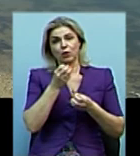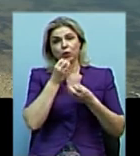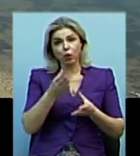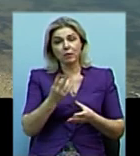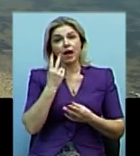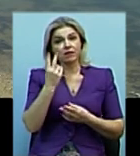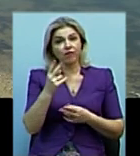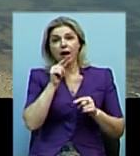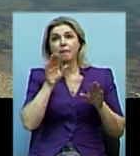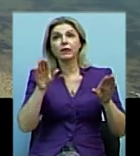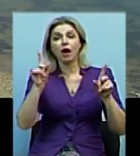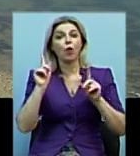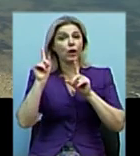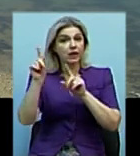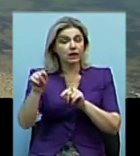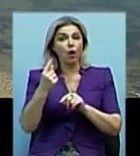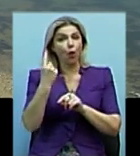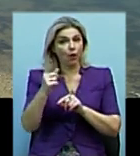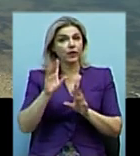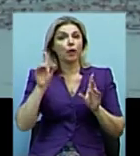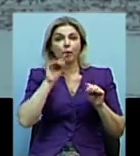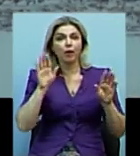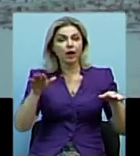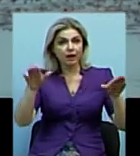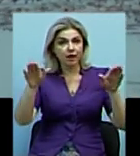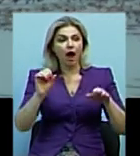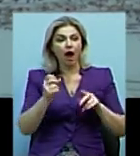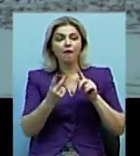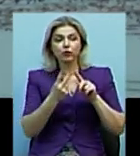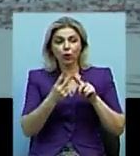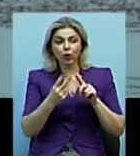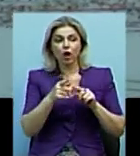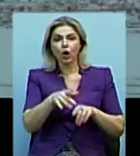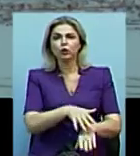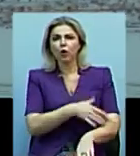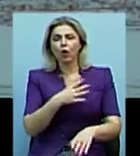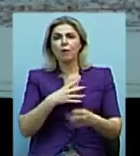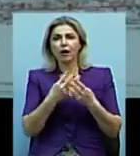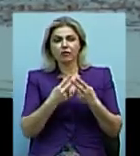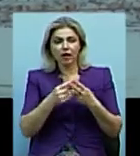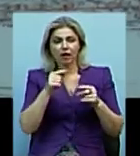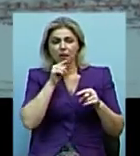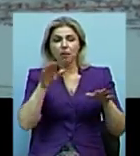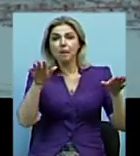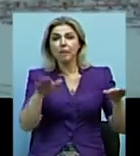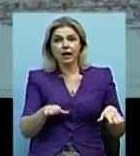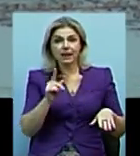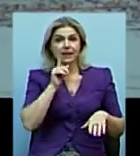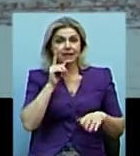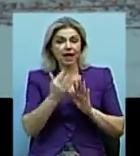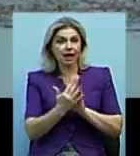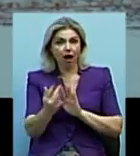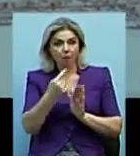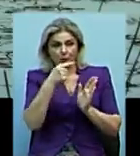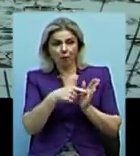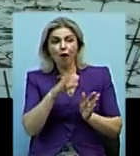Два птаха, які полетіли, один полетів, а другий, оскільки довго жив у неволі, приземлився не на зеленій галявині, а потрапив у